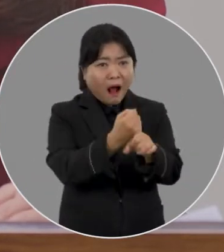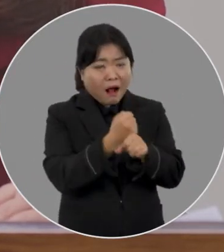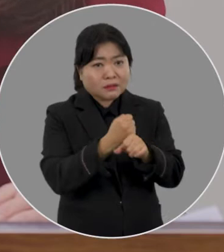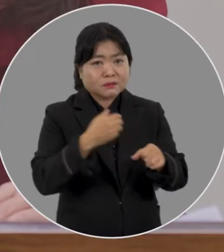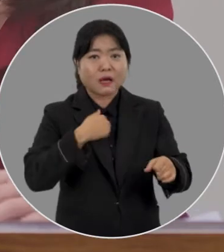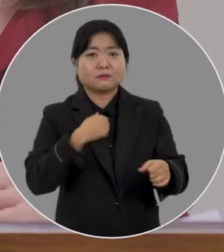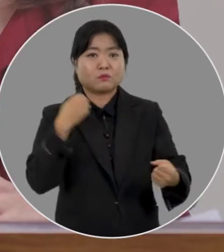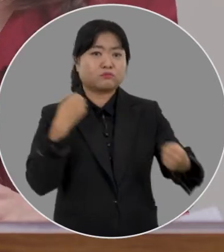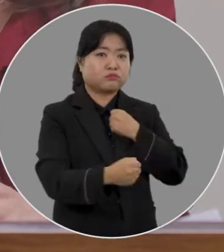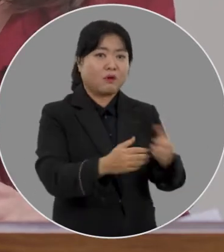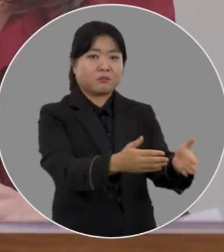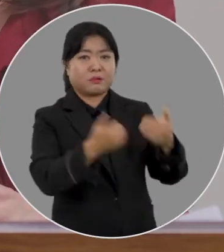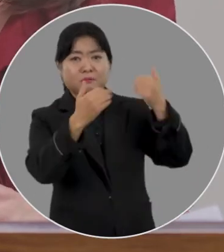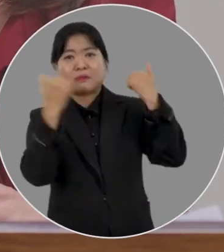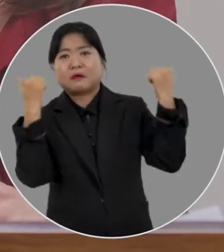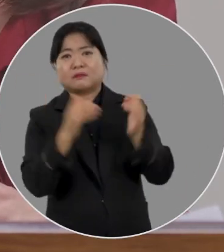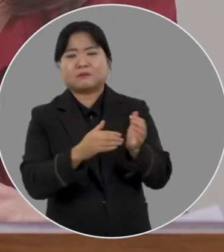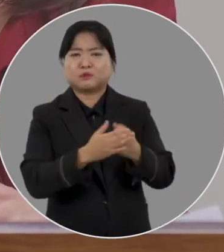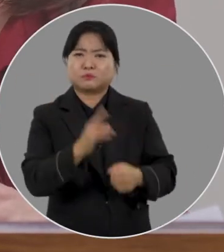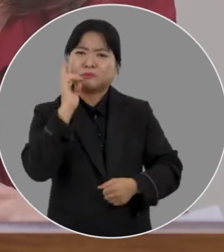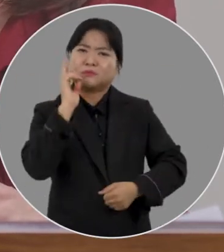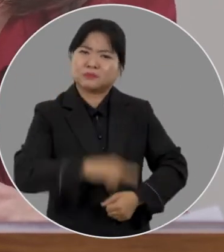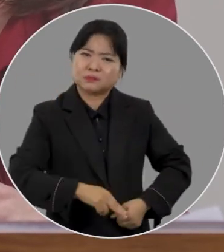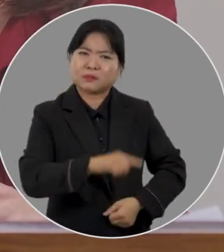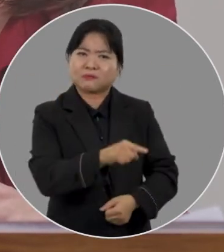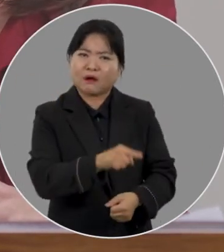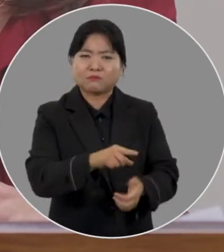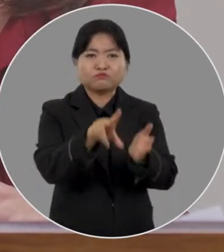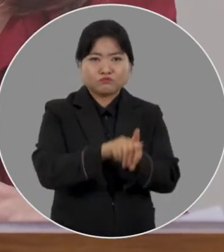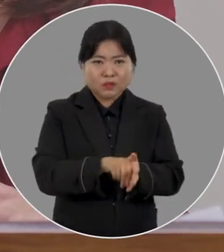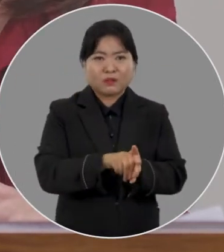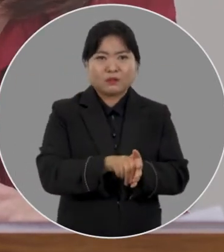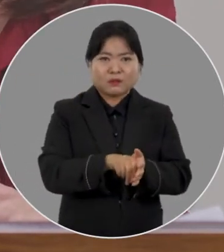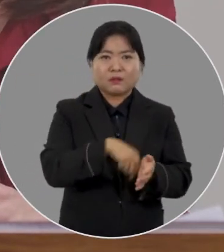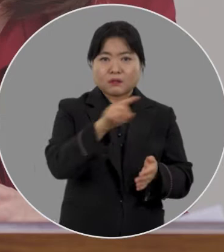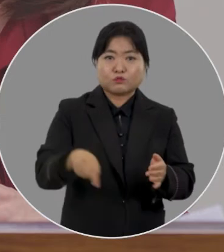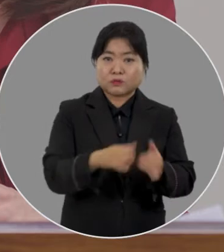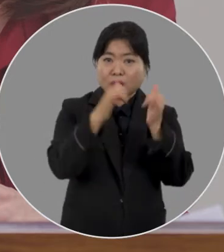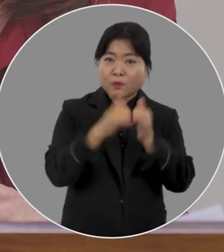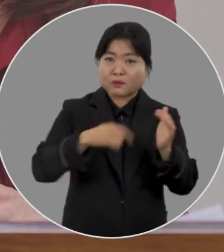영역에까지 침범했을 때 무슨 도를 뛰어넘는 심각한 문제다. 이게 우리